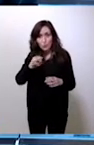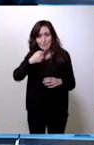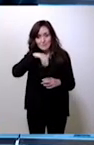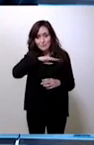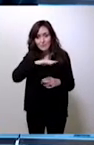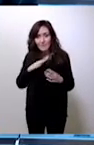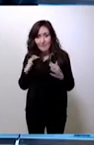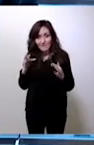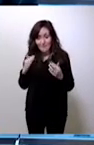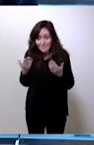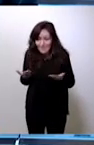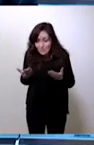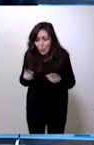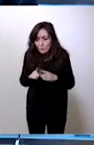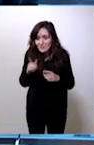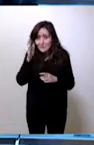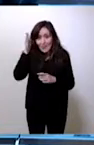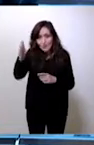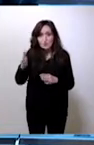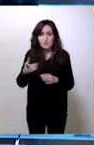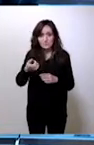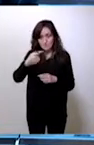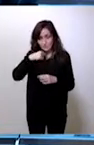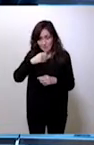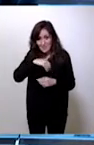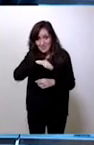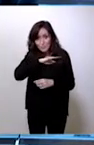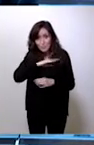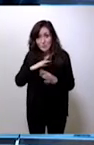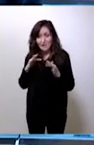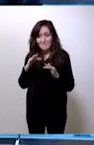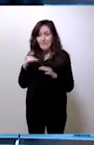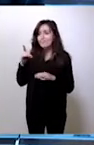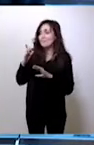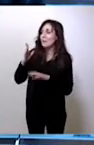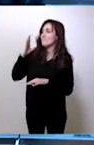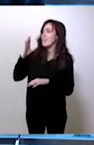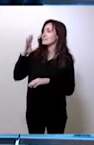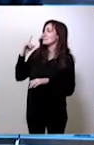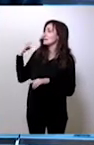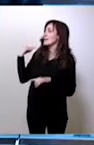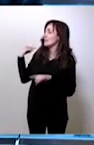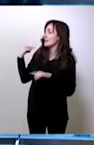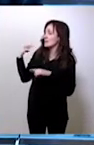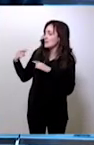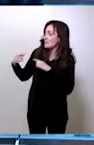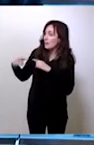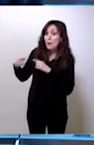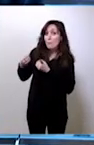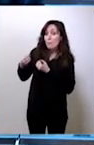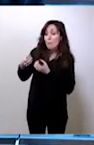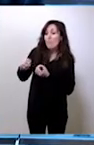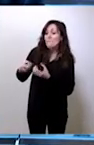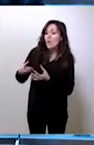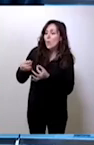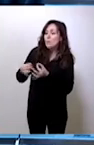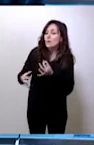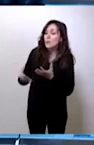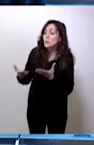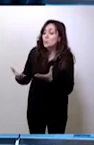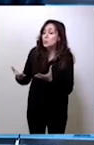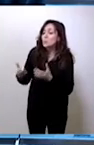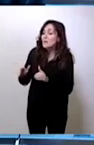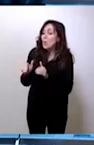l'avenir. Plus précisément, nous sommes responsables de ce que le passé provoque aujourd'hui, persiste